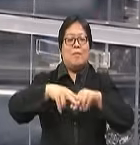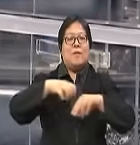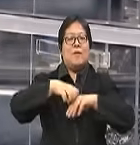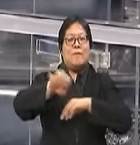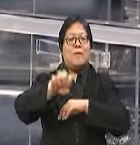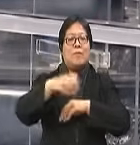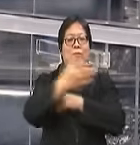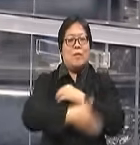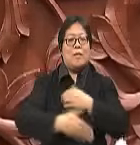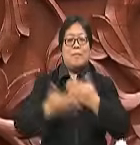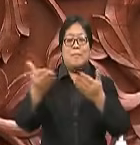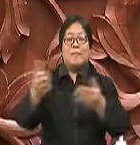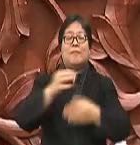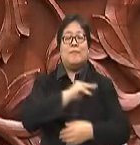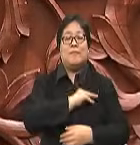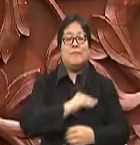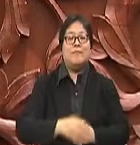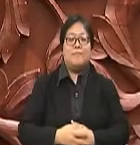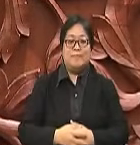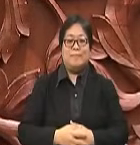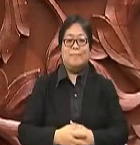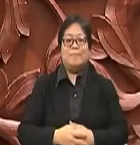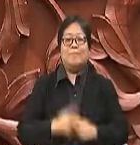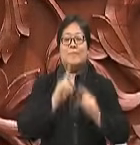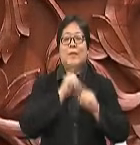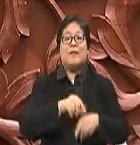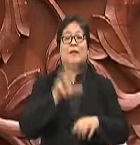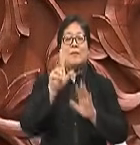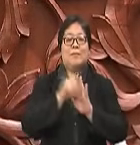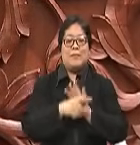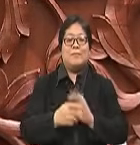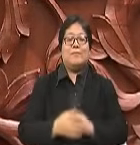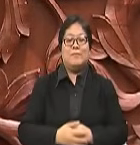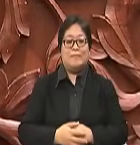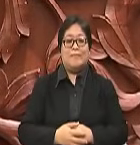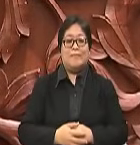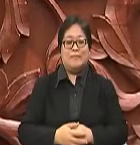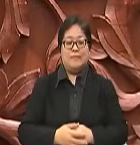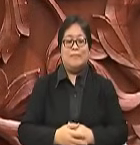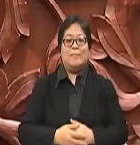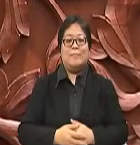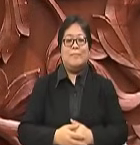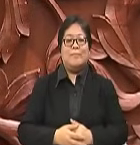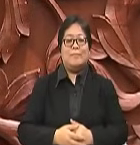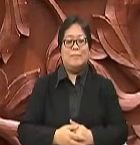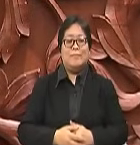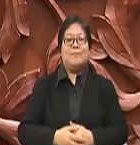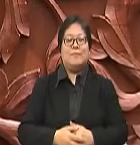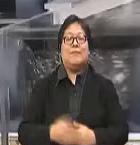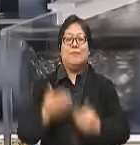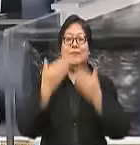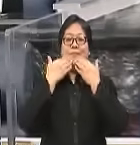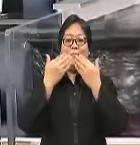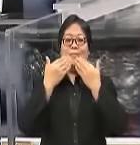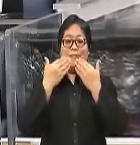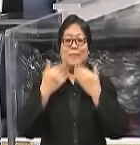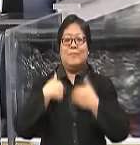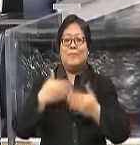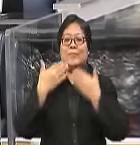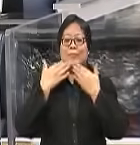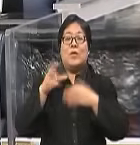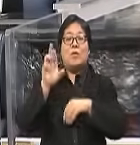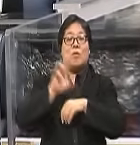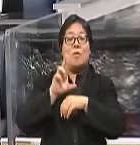ngasih tidak mencapai perusahaan peradangan dan komedi tinjauan e39 namanya rahim Alhamdulillah sejak cuma kasih kepada